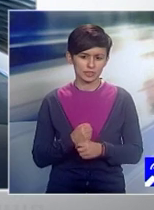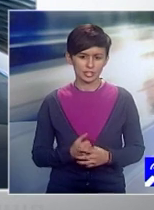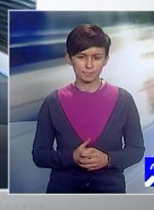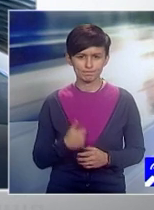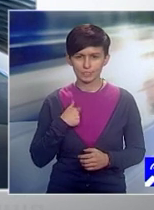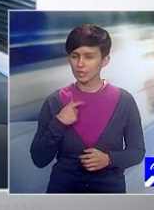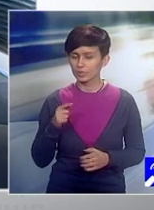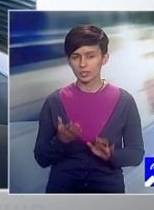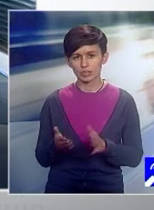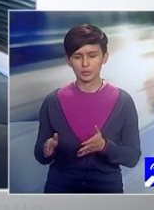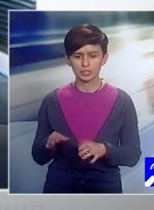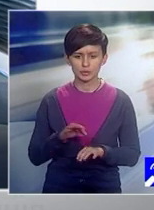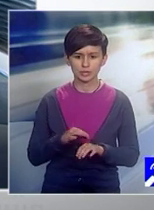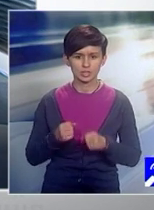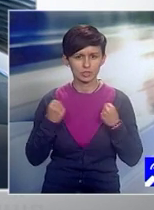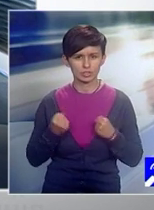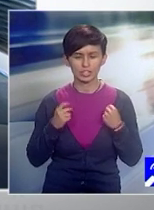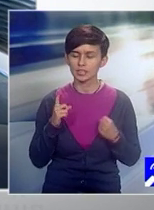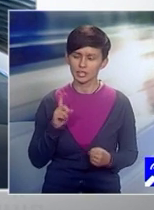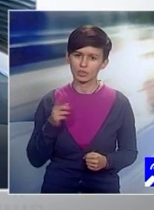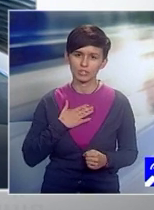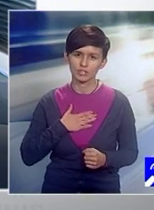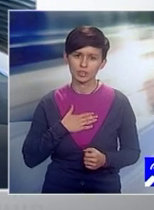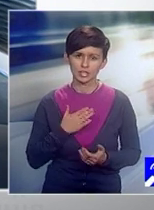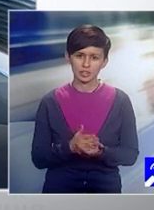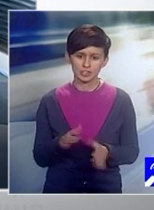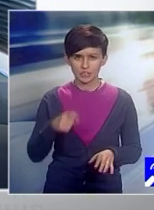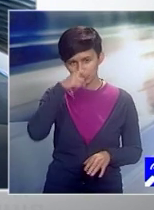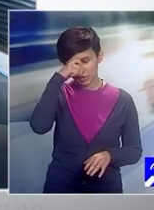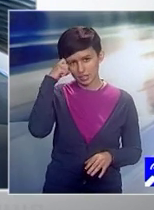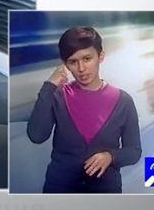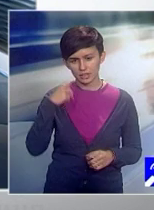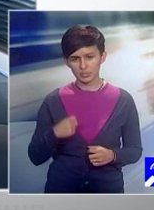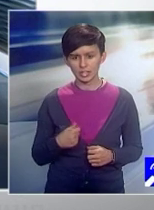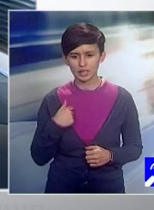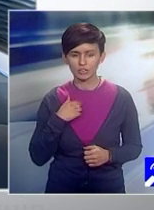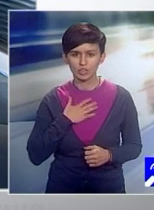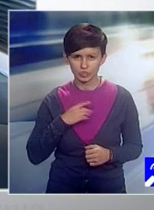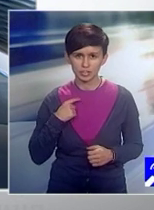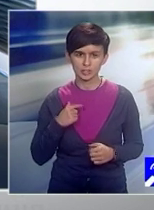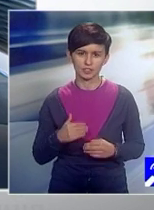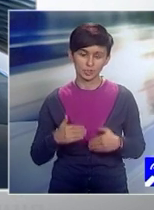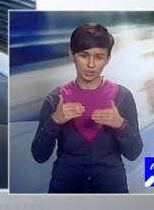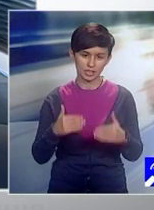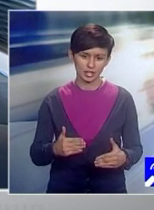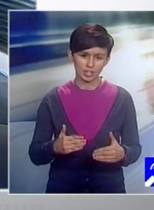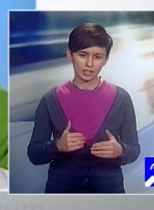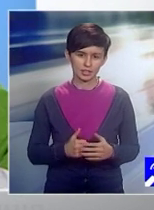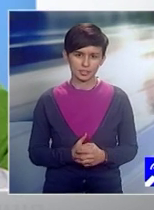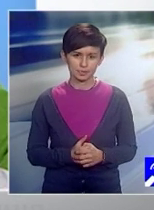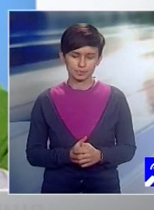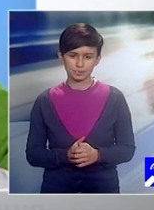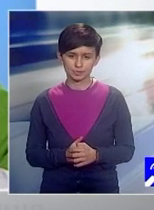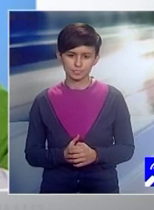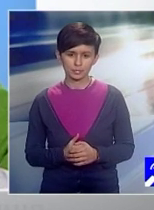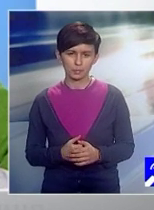începusem doctoratul, dar n-am vrut să treacă o vară fără să... Ai fost... Da, am zis cu un pas înainte, un pentru pas că înainte, în vara respectivă, exact, dar în toamnă am fost